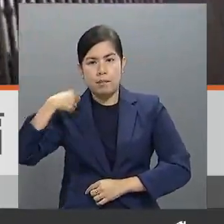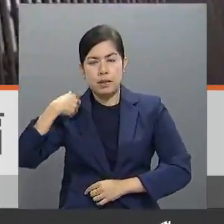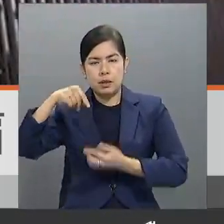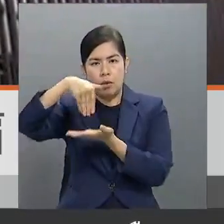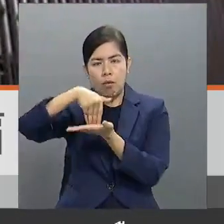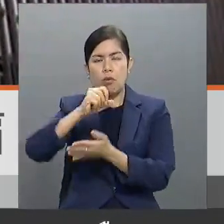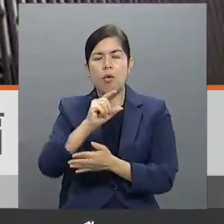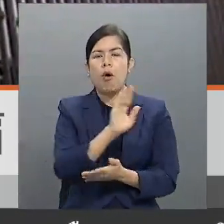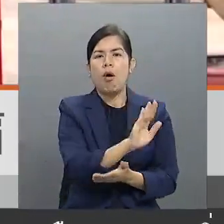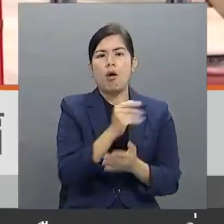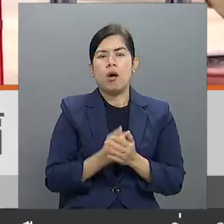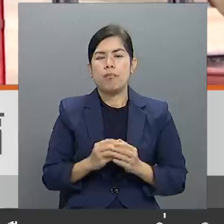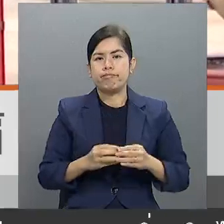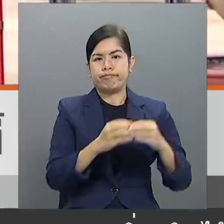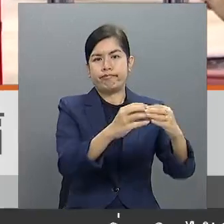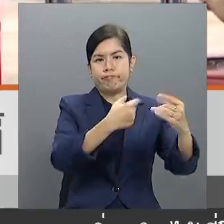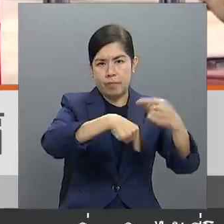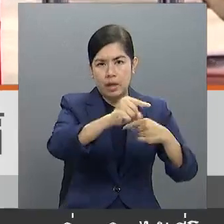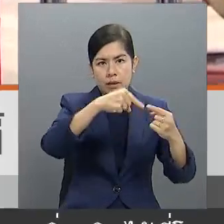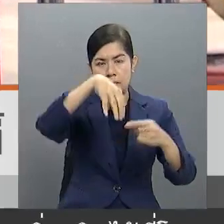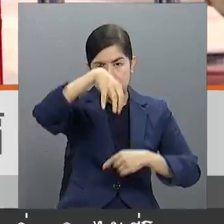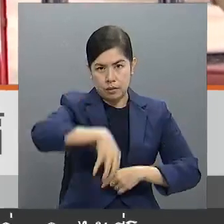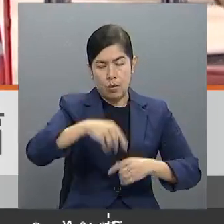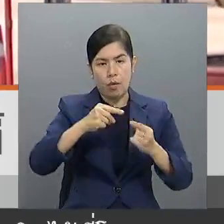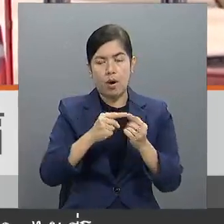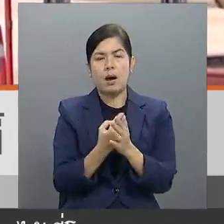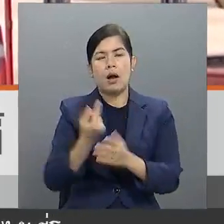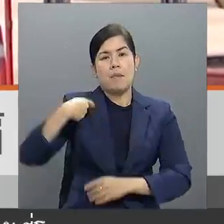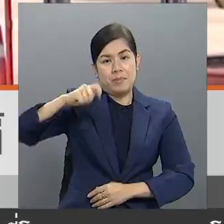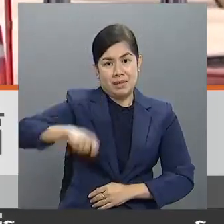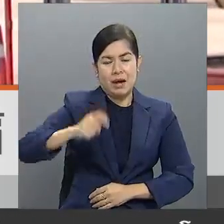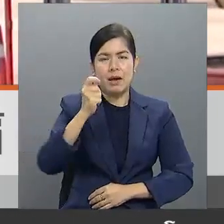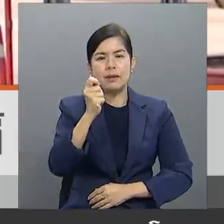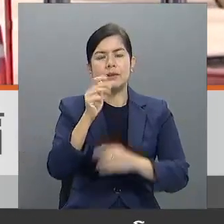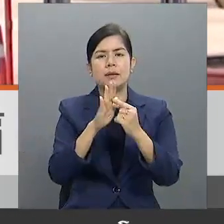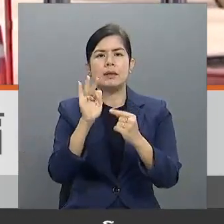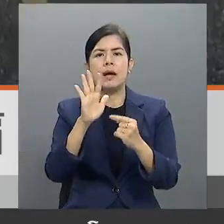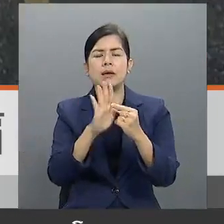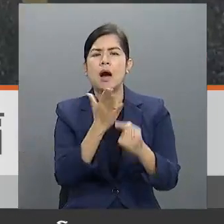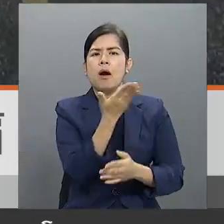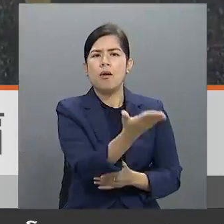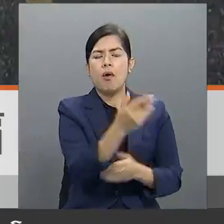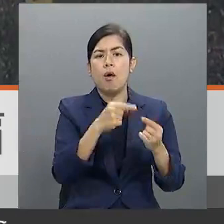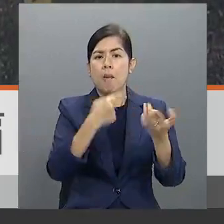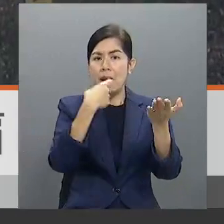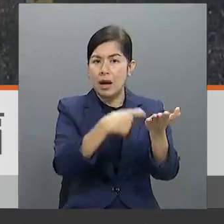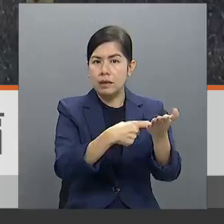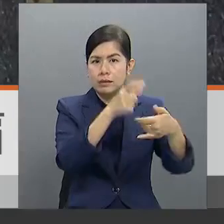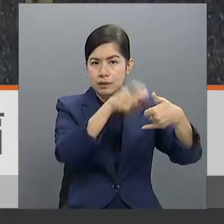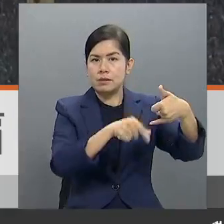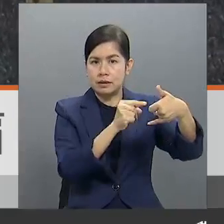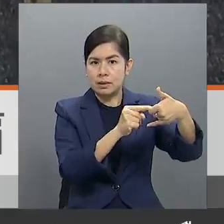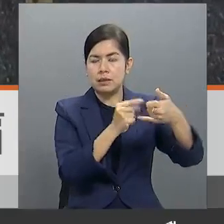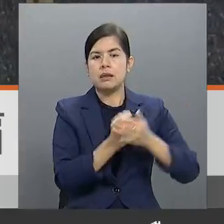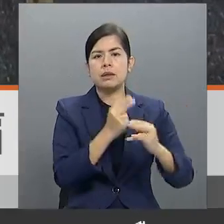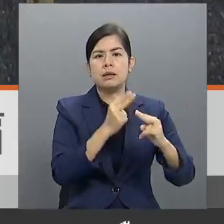จะเดินทางไปยังศาลอาญาถนนรัชดาภิเษกเพื่อยื่นประกันตัวนายจตุพัฒน์บุณยพัตพระรักษาหรือว่า